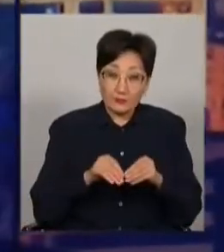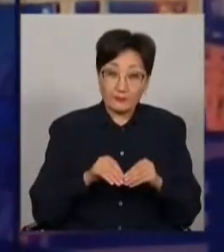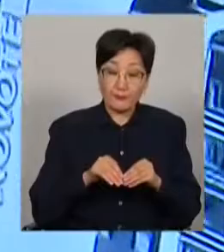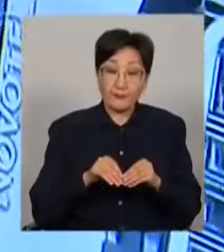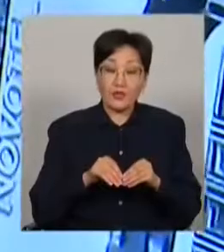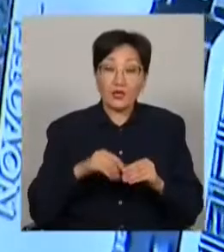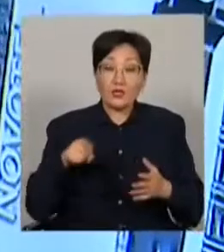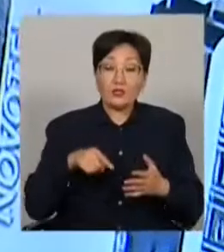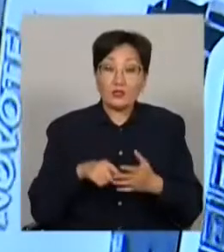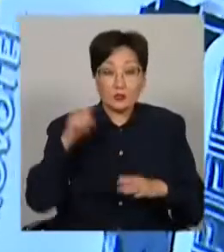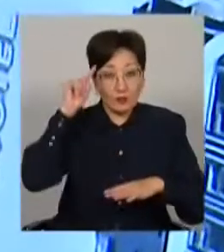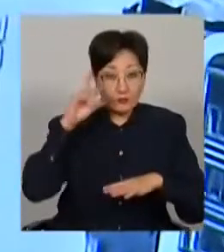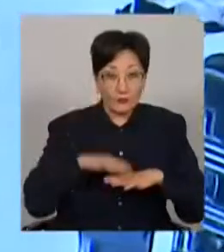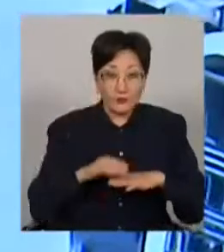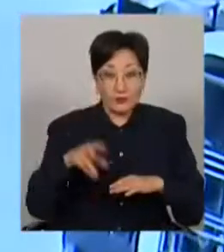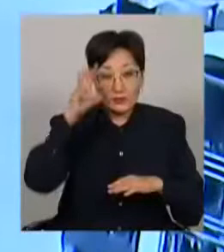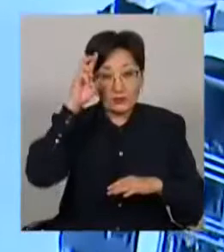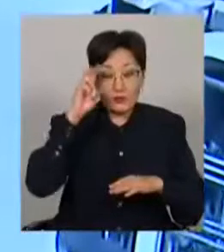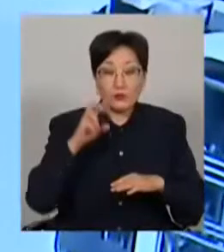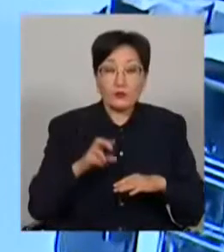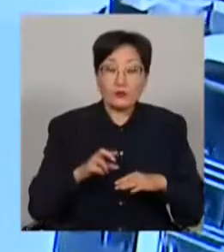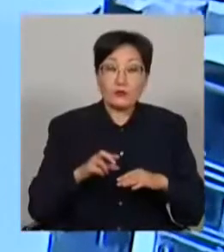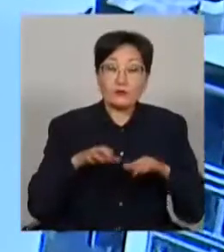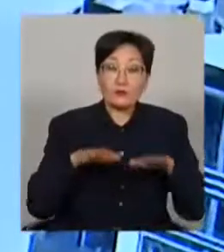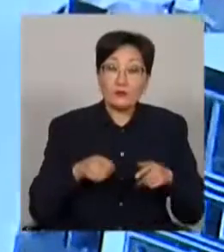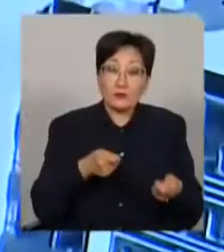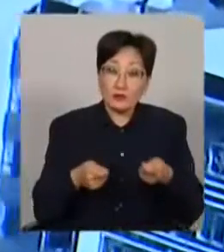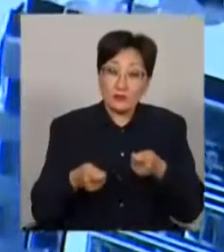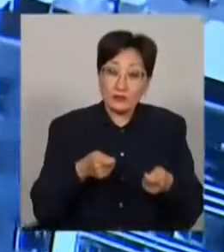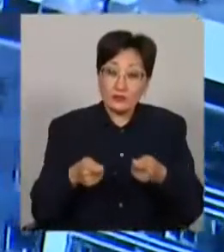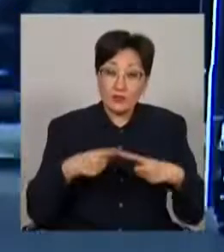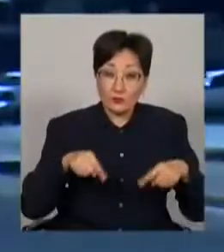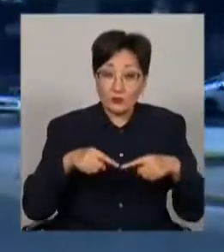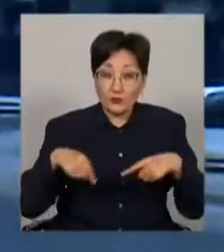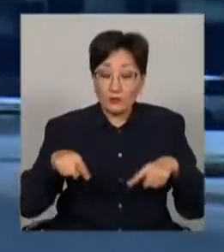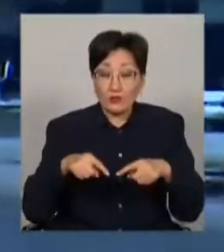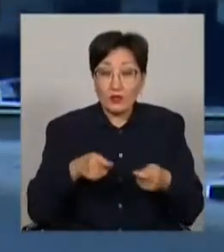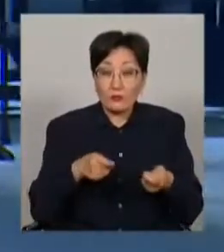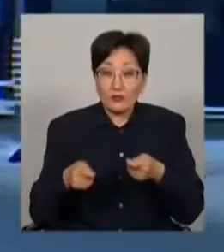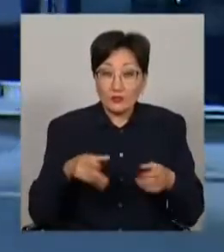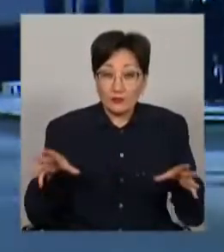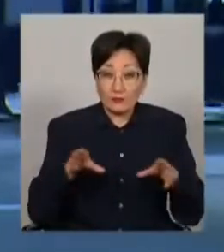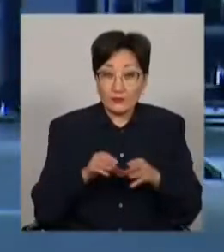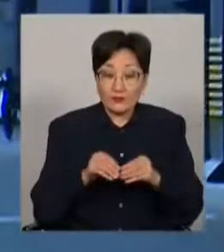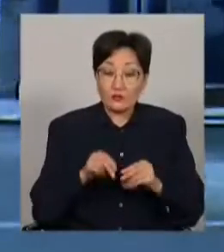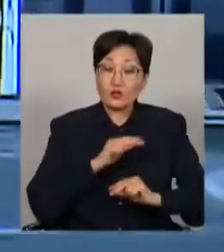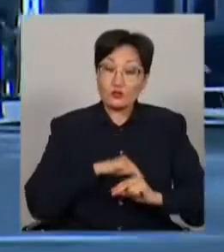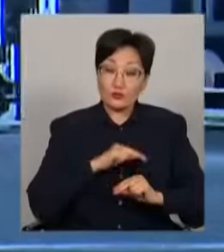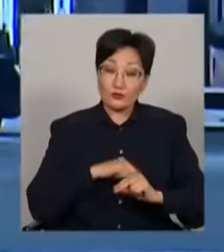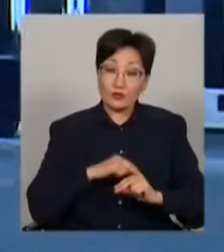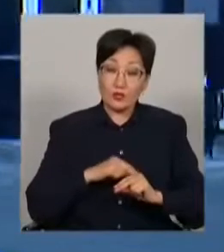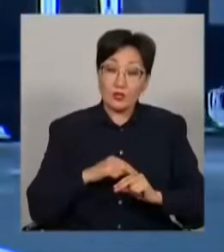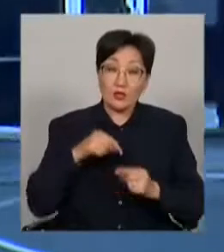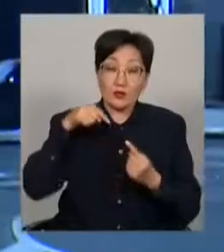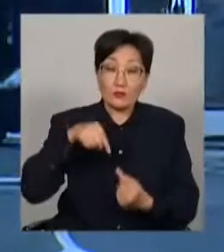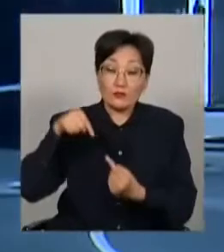мына қала әкімшілігі, мемлекеттік жергілікті басқару органдарының басшыларыменен бірігіп жұмыс істеуге